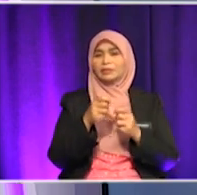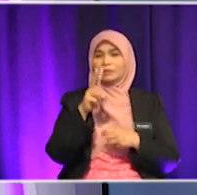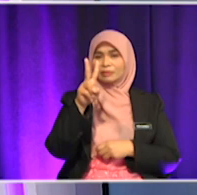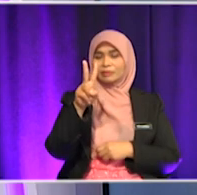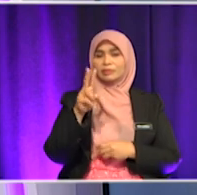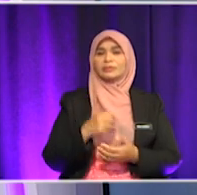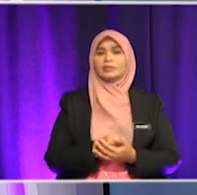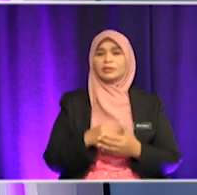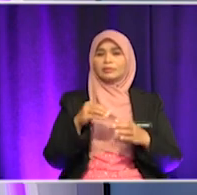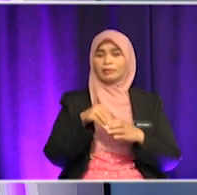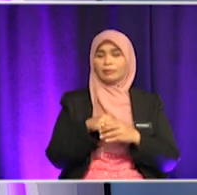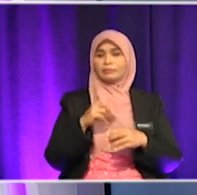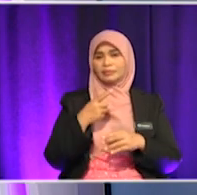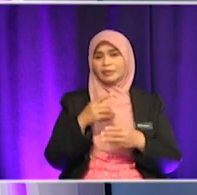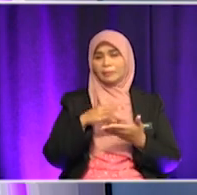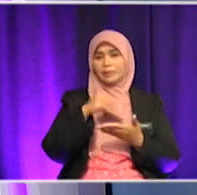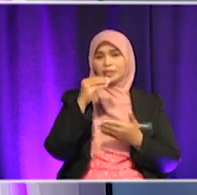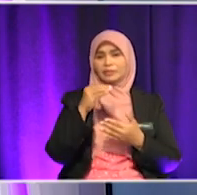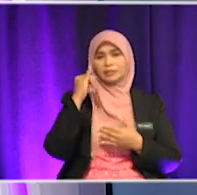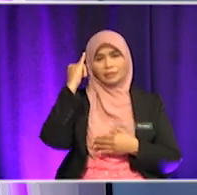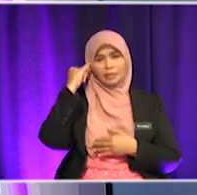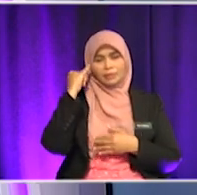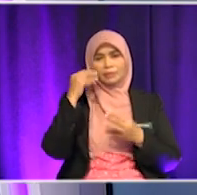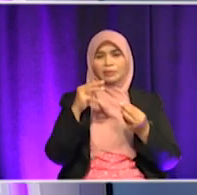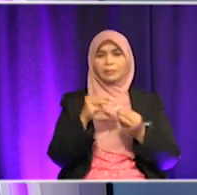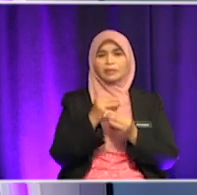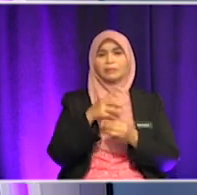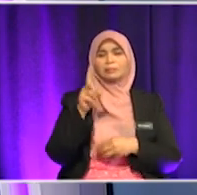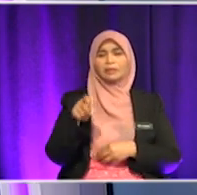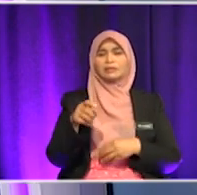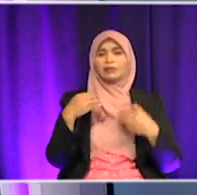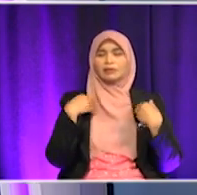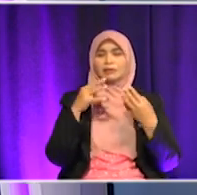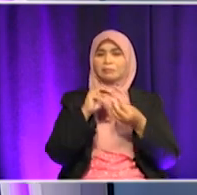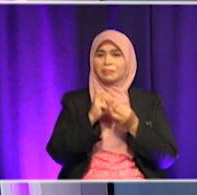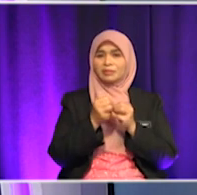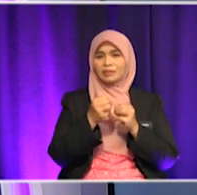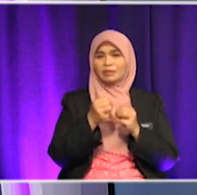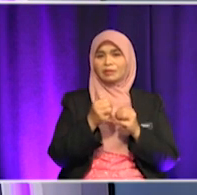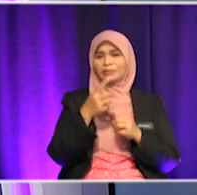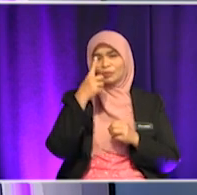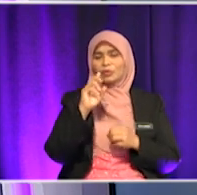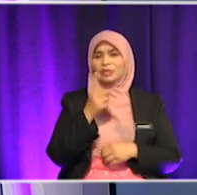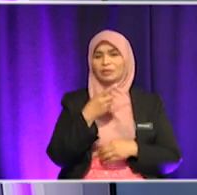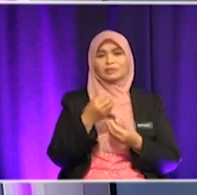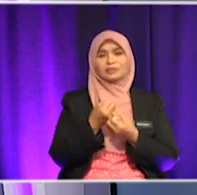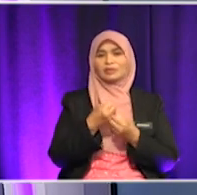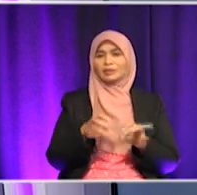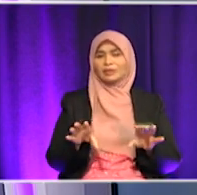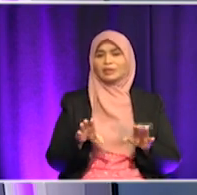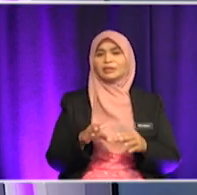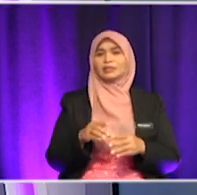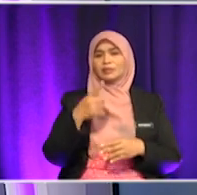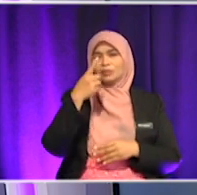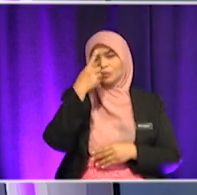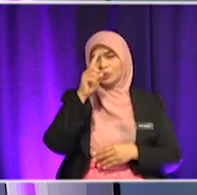Dan dalam kita mempelajari ilmu matematik ni, pasti ada masalah yang perlukan kita untuk selesaikan. Jadi untuk segmen kali ni, kita akan